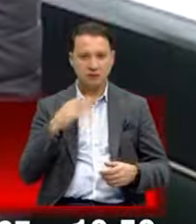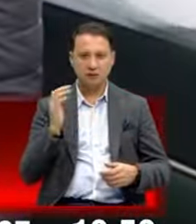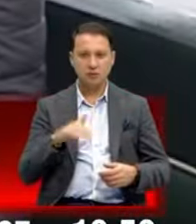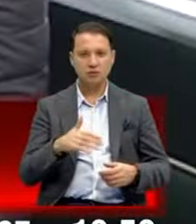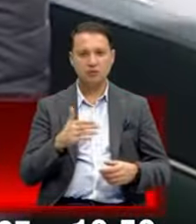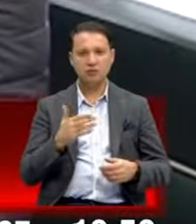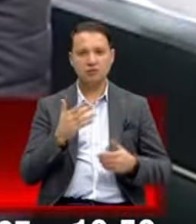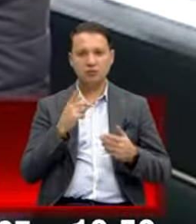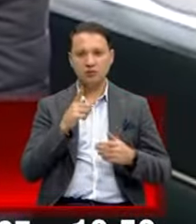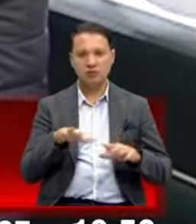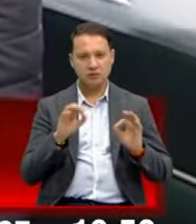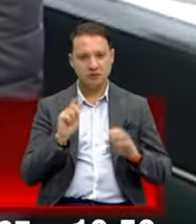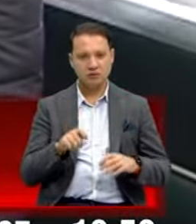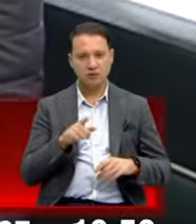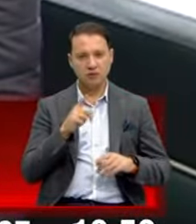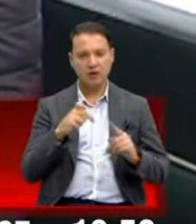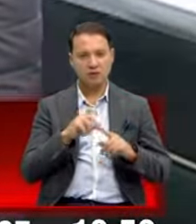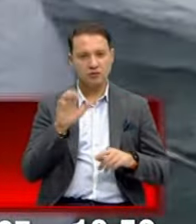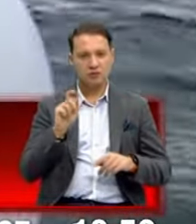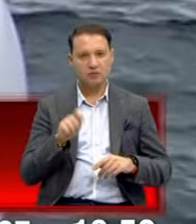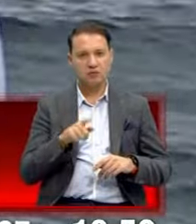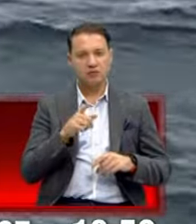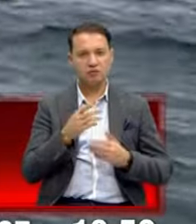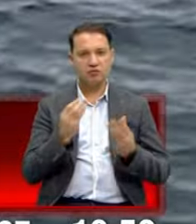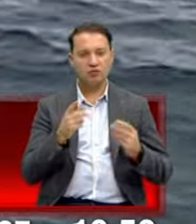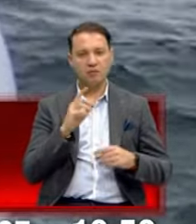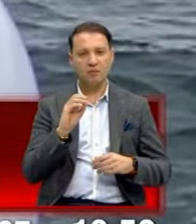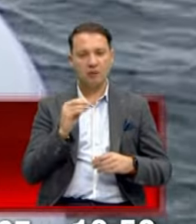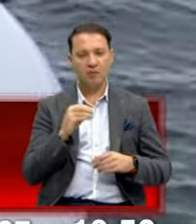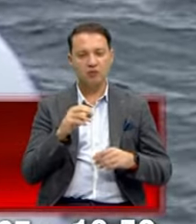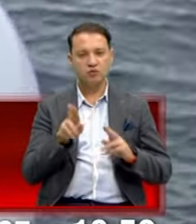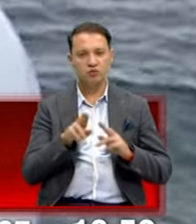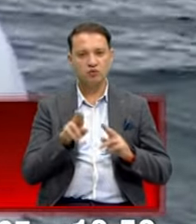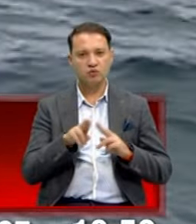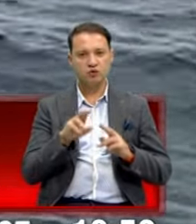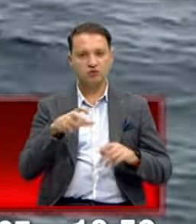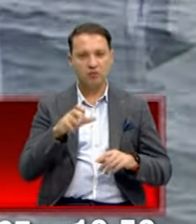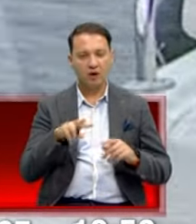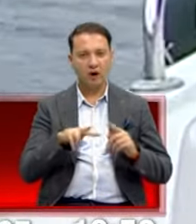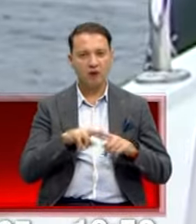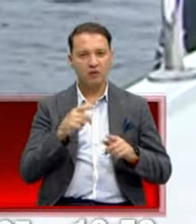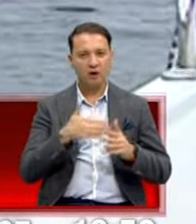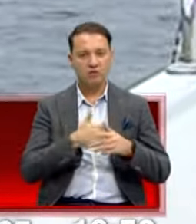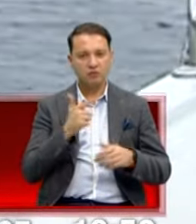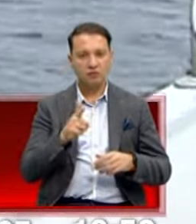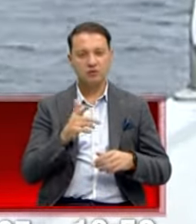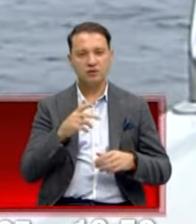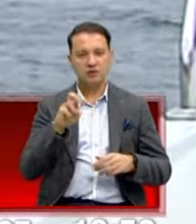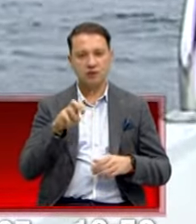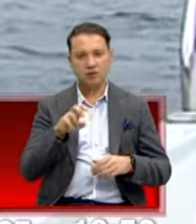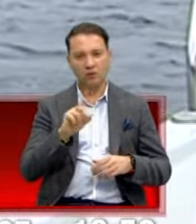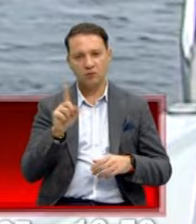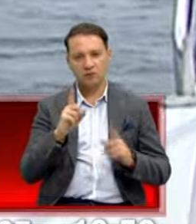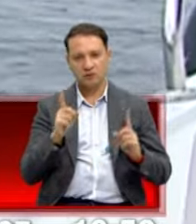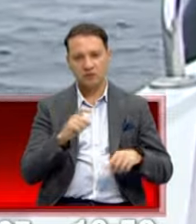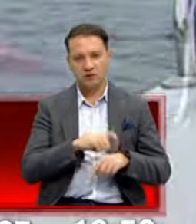zaman onun hazırlığını yapıyoruz. Onun rezervasyonunu yapıyoruz. Çoğunluğu Bebek, Kuruçeşme, Arnavutköy olaraktır. Atıyorum 8 ile 10